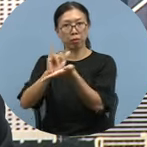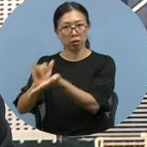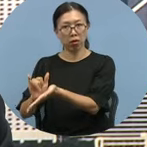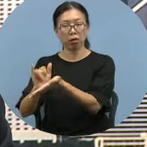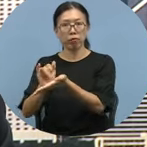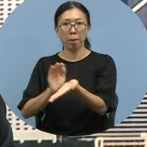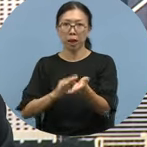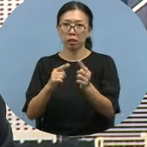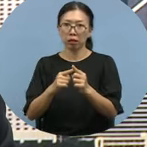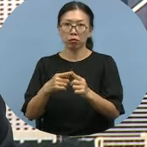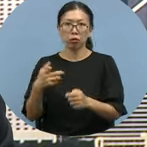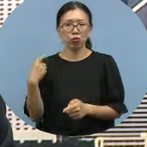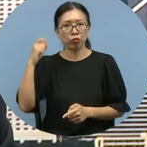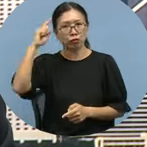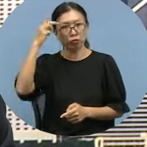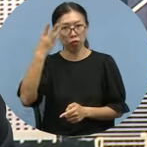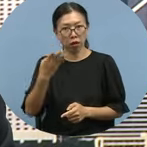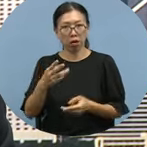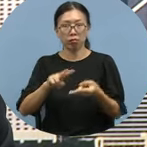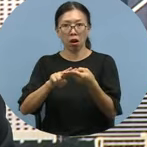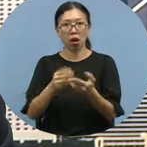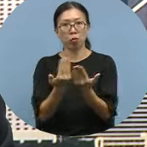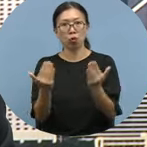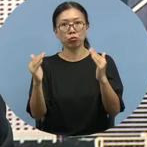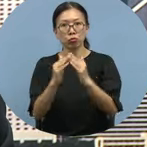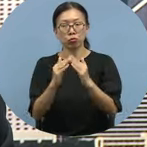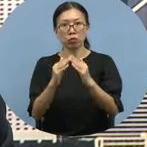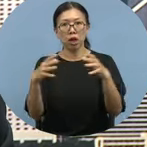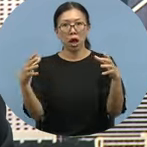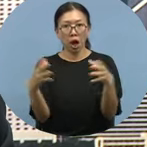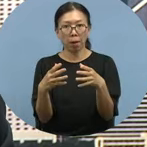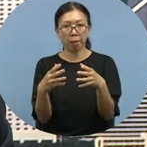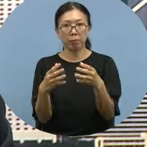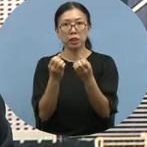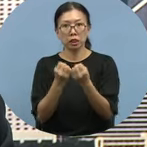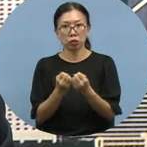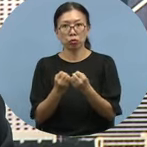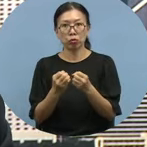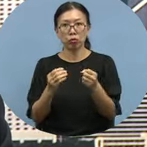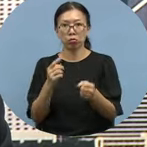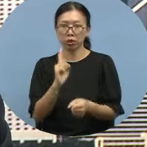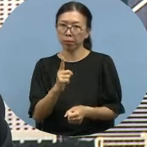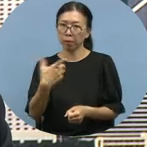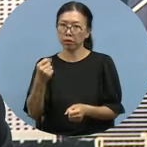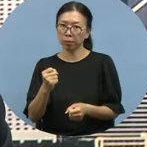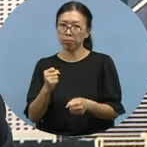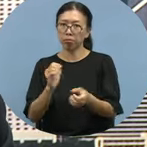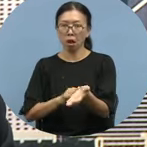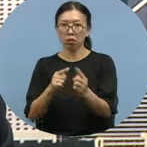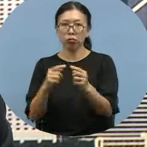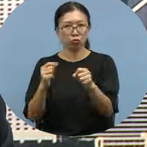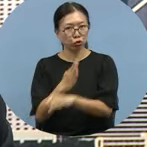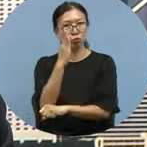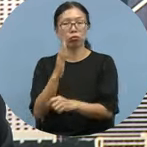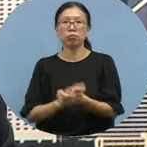其實喺過去幾日咧，亞博館咧已經總共收咗超過180名嘅病人嘅啦。